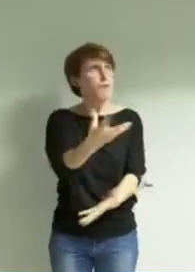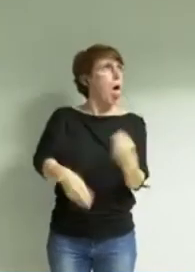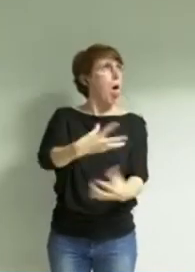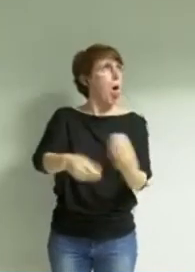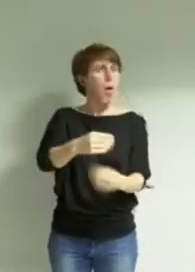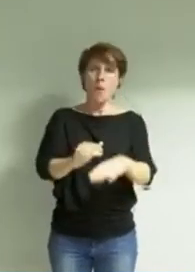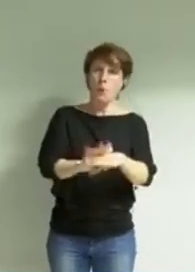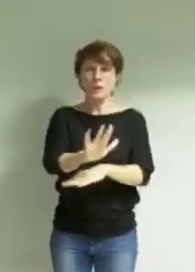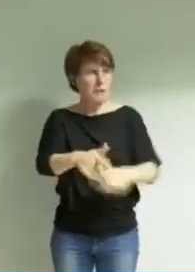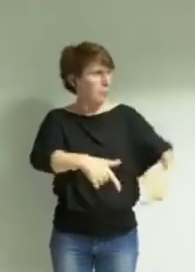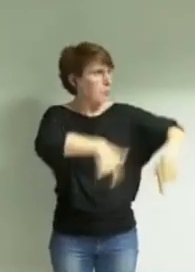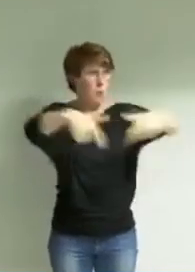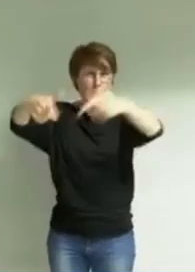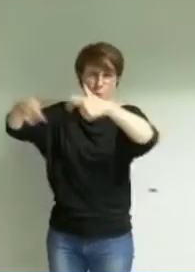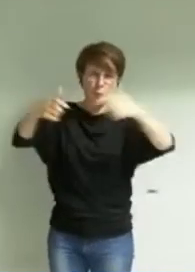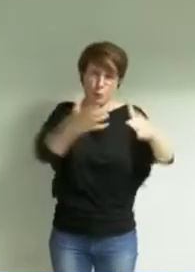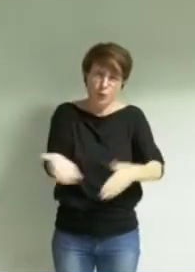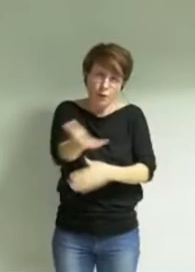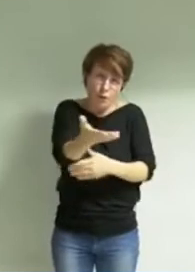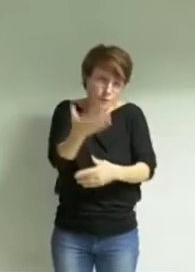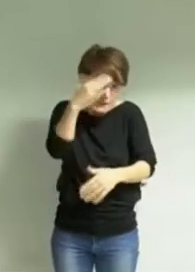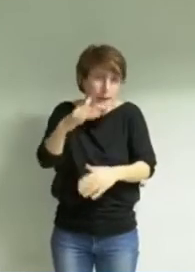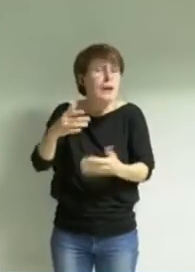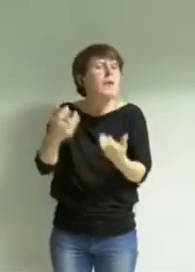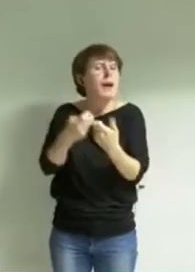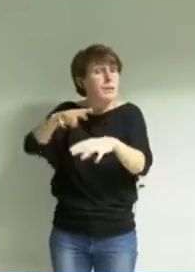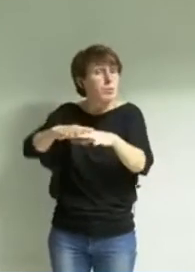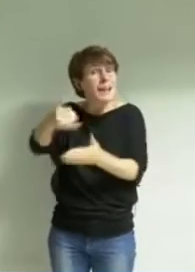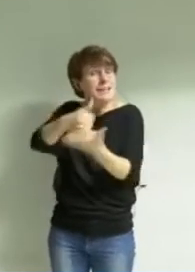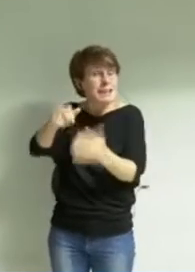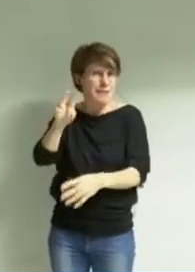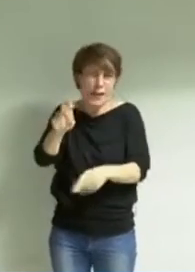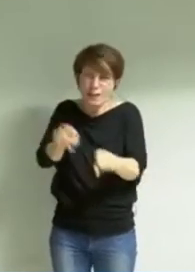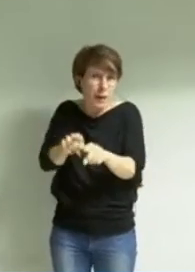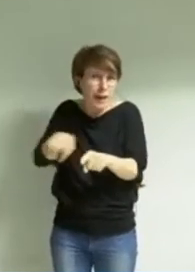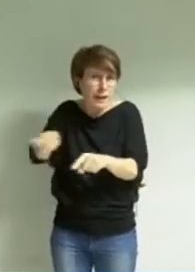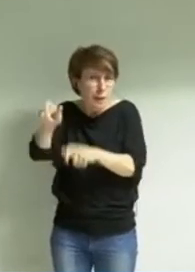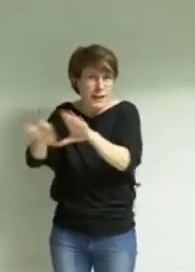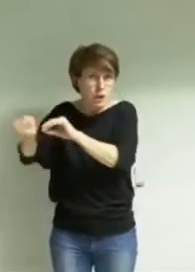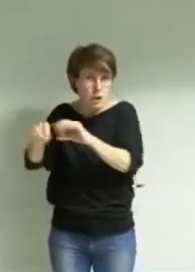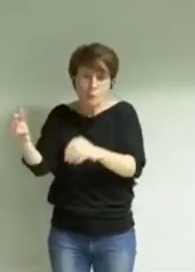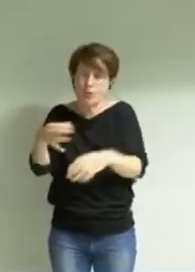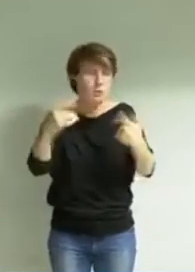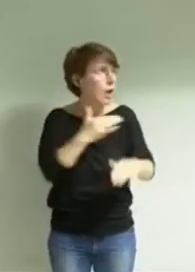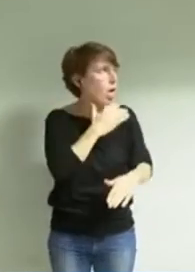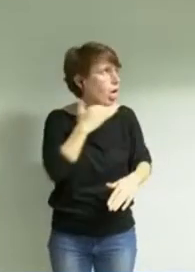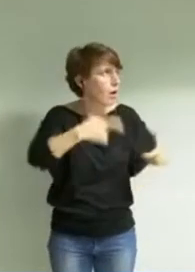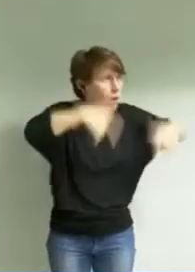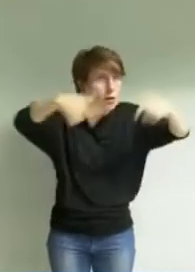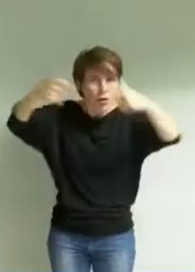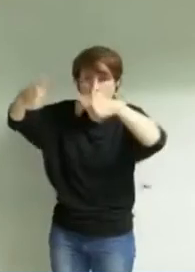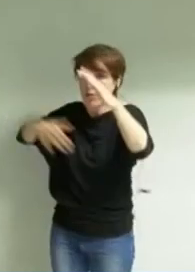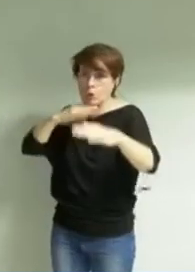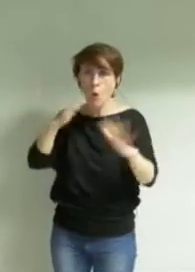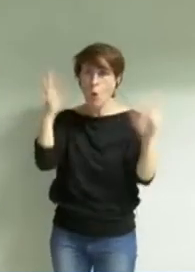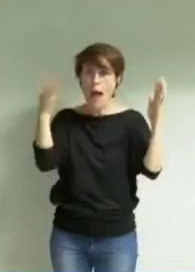politique d'urbanisation que vous connaissez bien. Même à l'île verte, les habitants se plaignent de votre urbanisation excessive, des arbres qui vont tomber, des